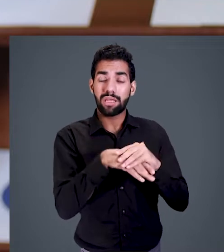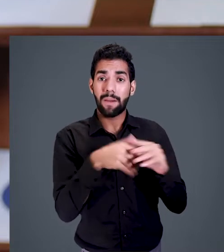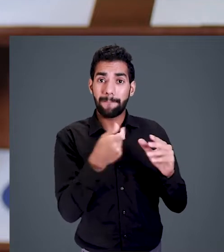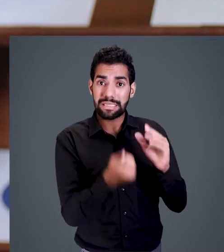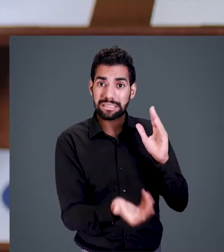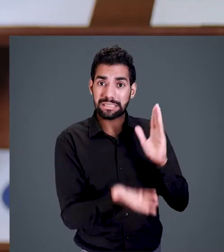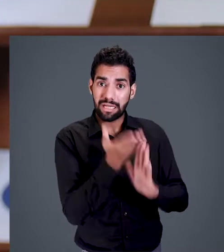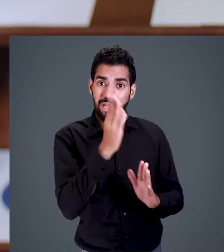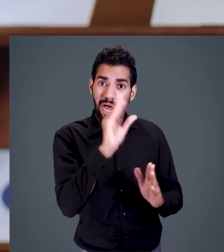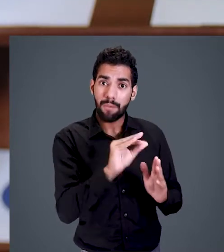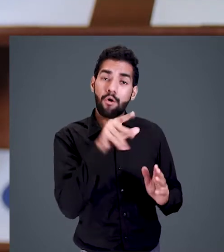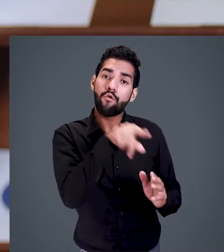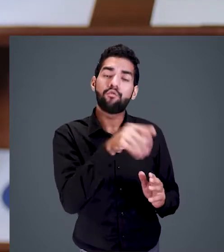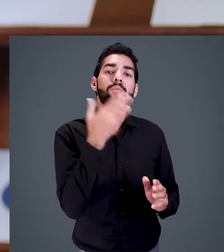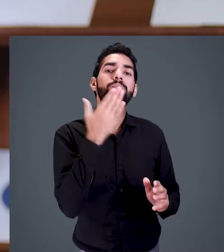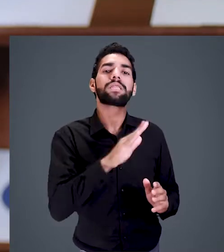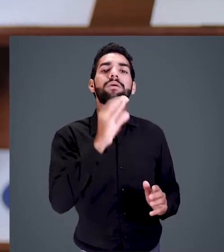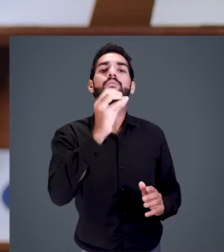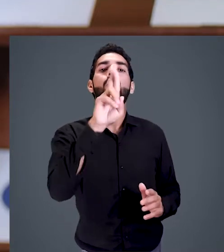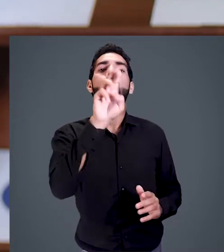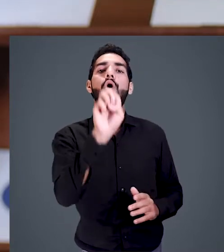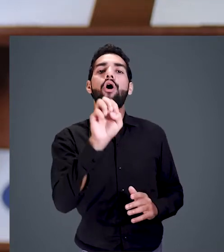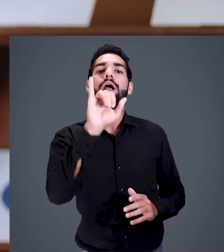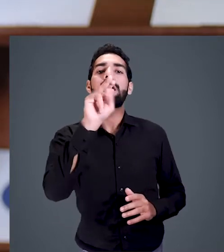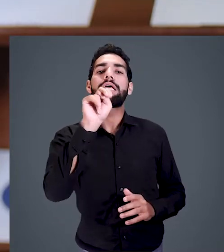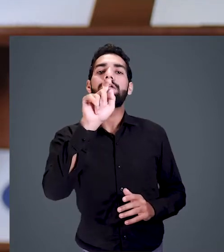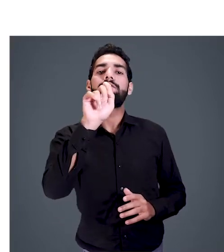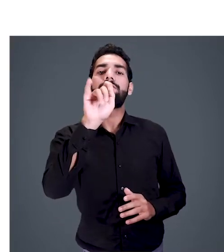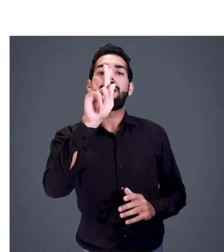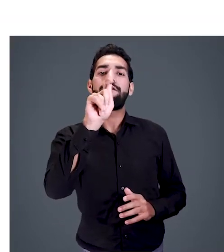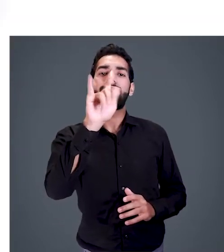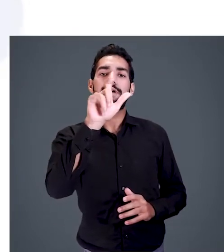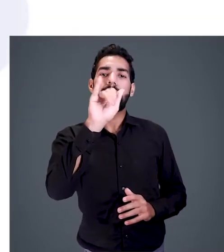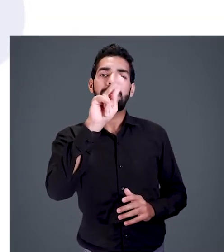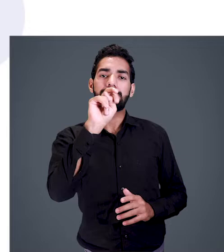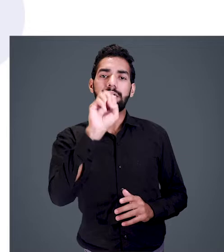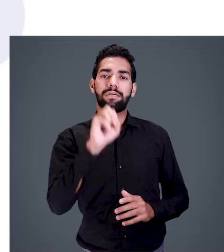اور وہ جو انفلیشن ہے اس کو ہم کہتے ہیں کور انفلیشن۔